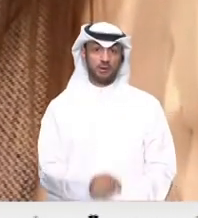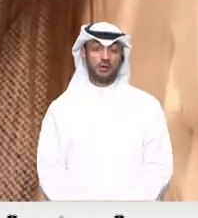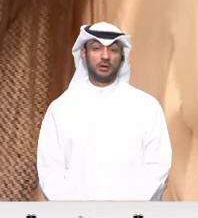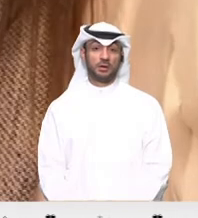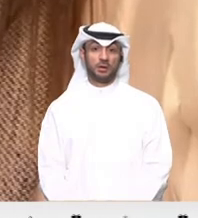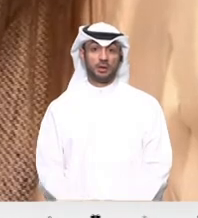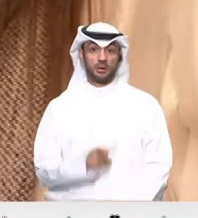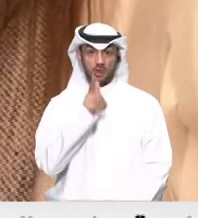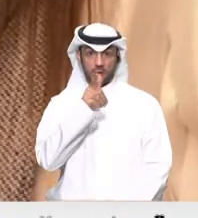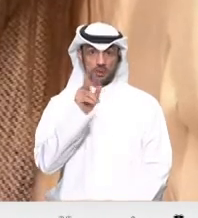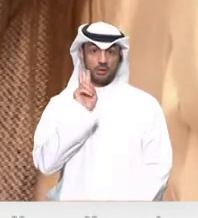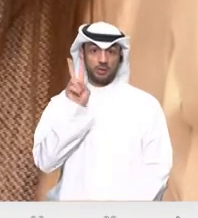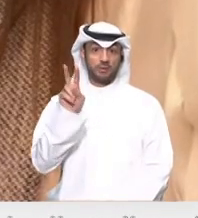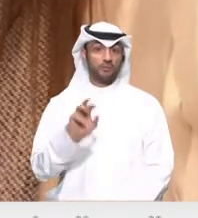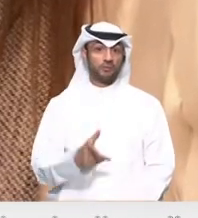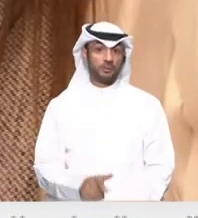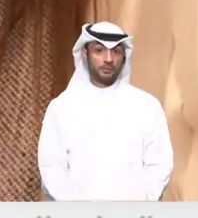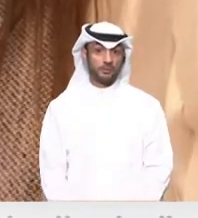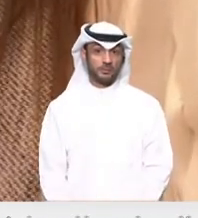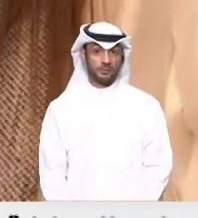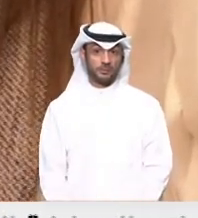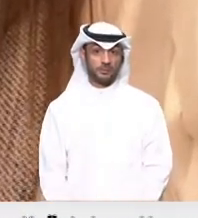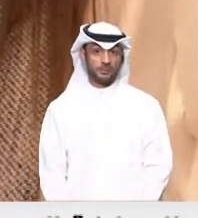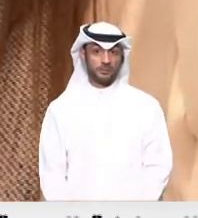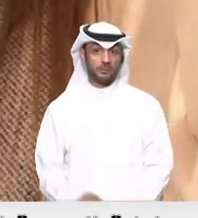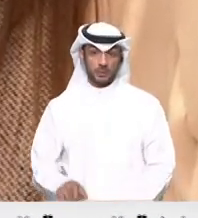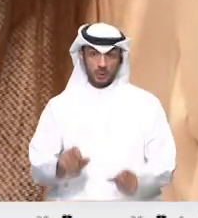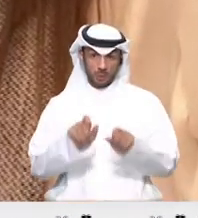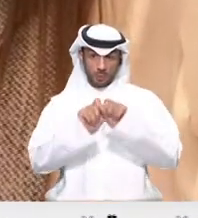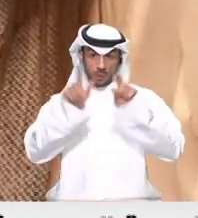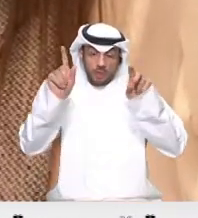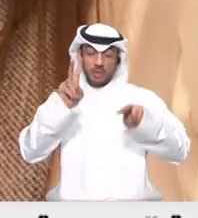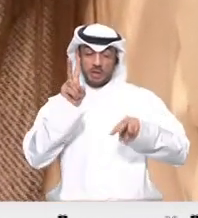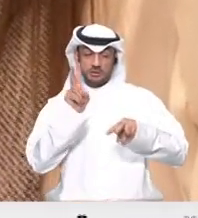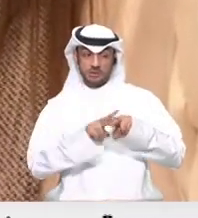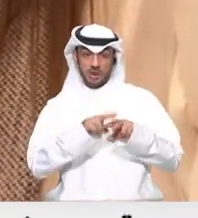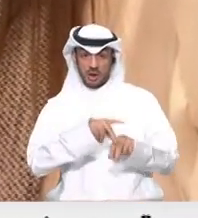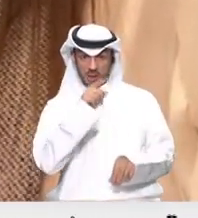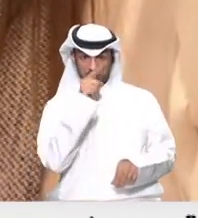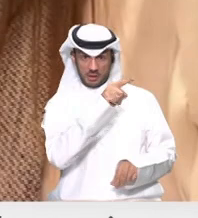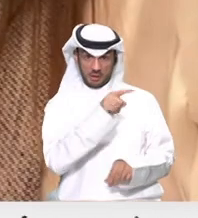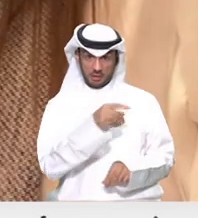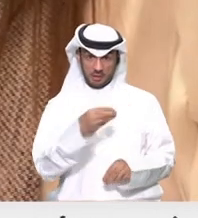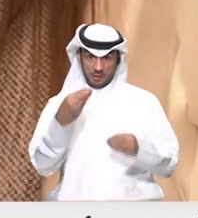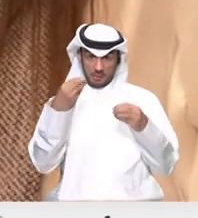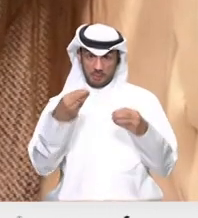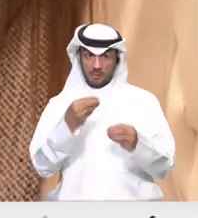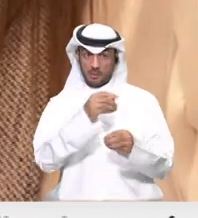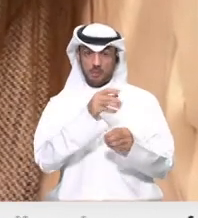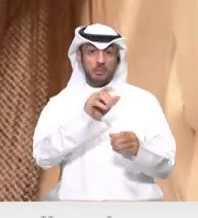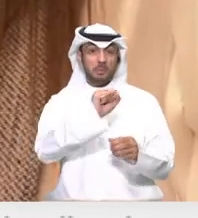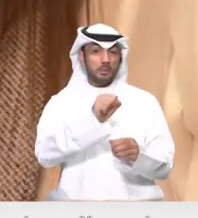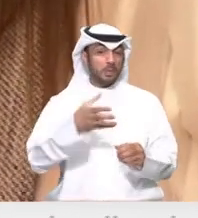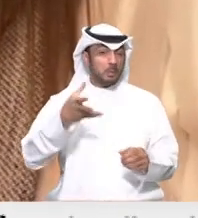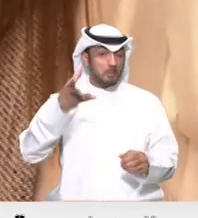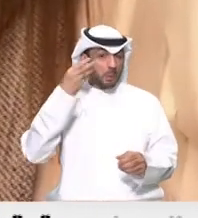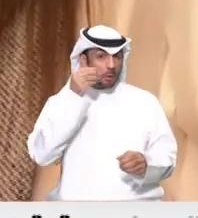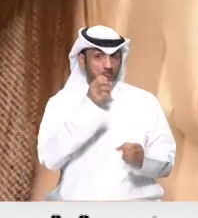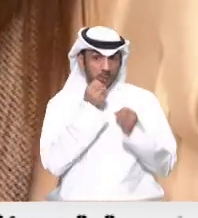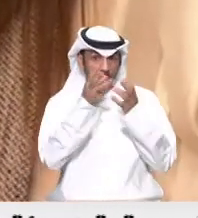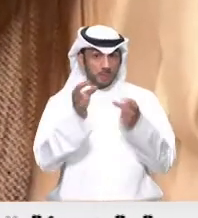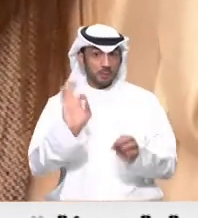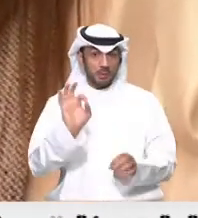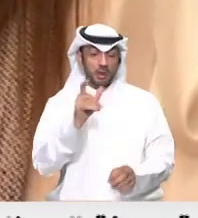هذه الغارة لم يوضح العدو الإسرائيلي معلومات كثيرة عنها، لكنه قال أن